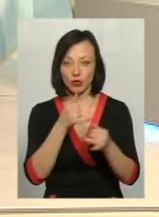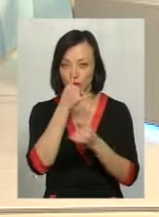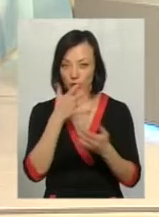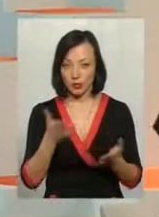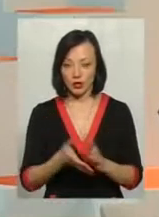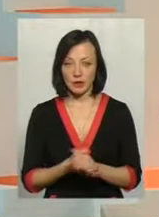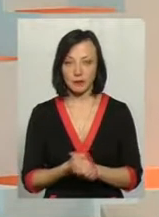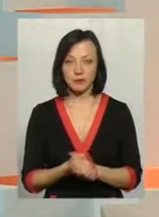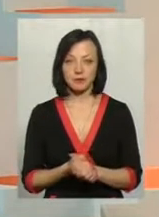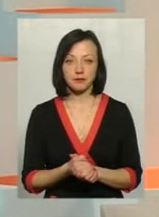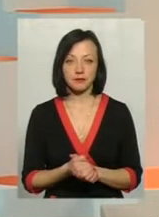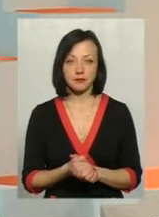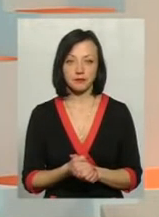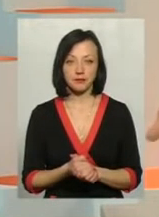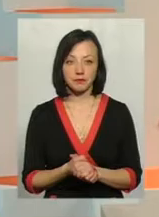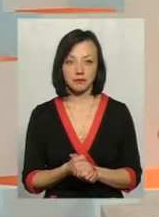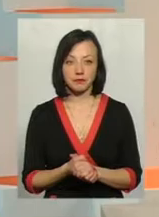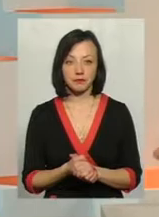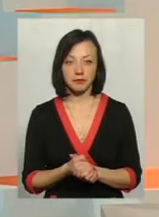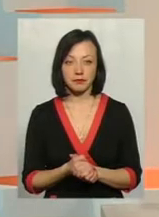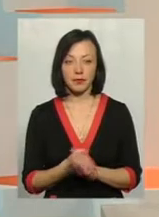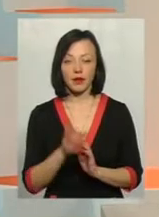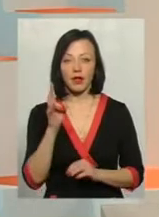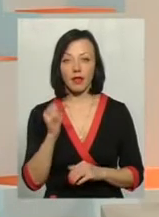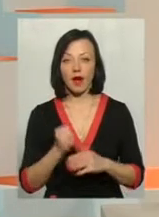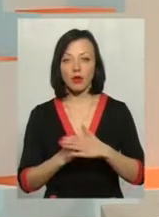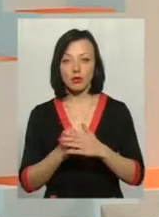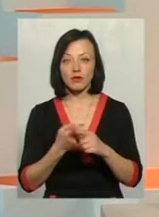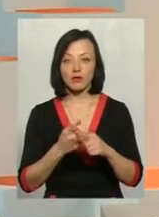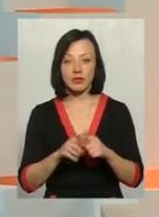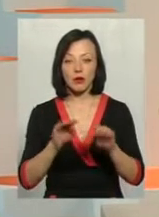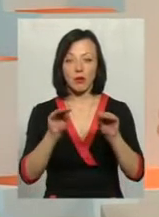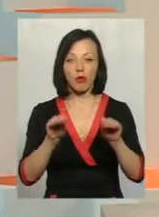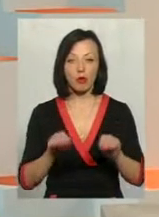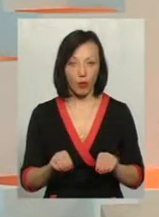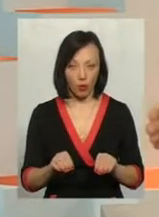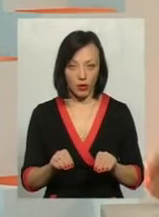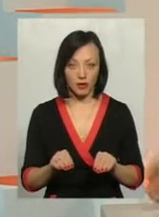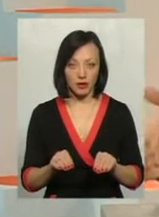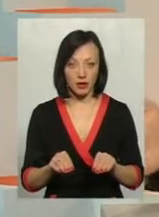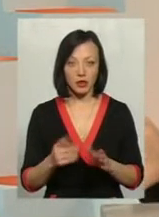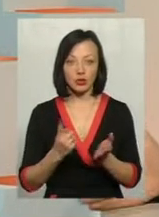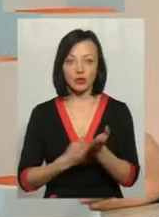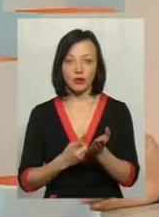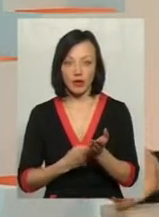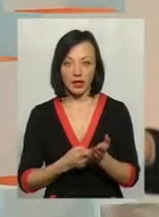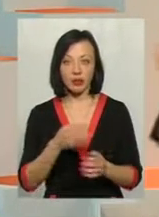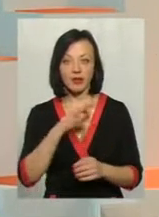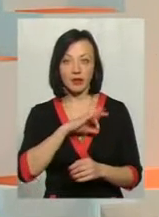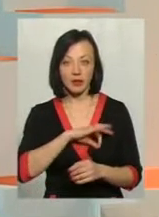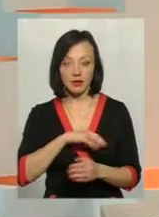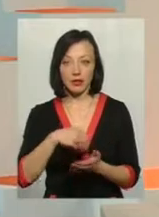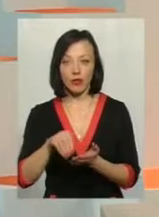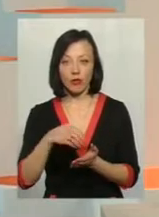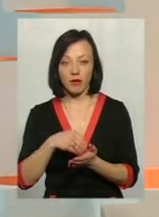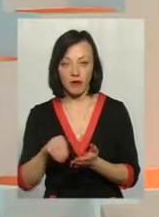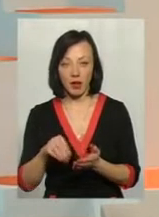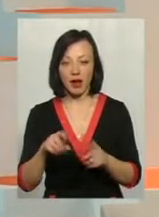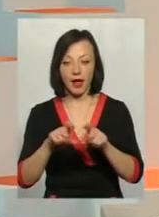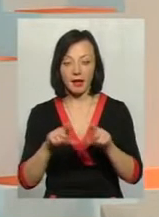можете. На основі ось цих протоколів з доведеною ефективністю закупівельна